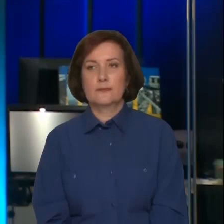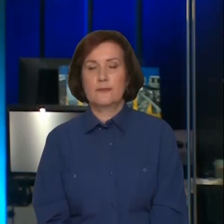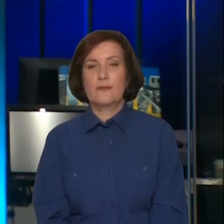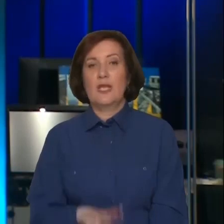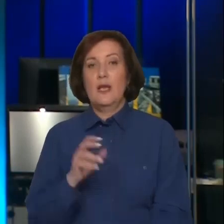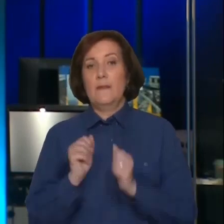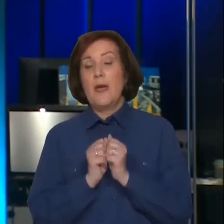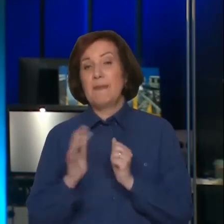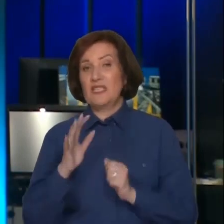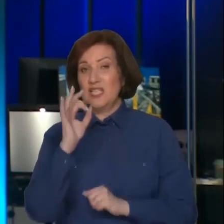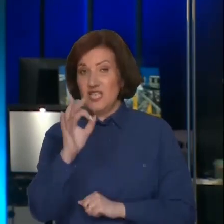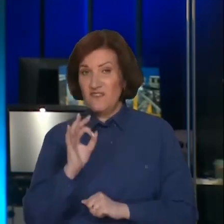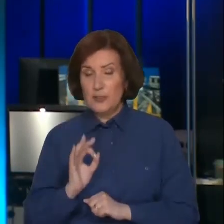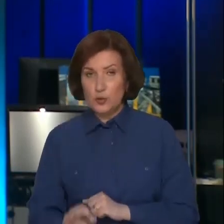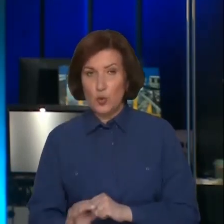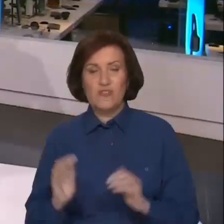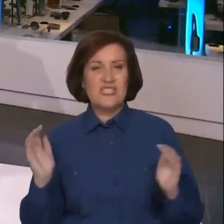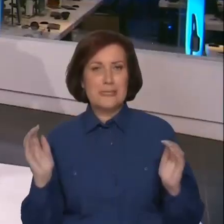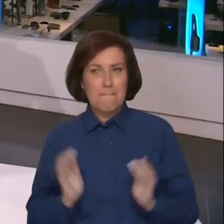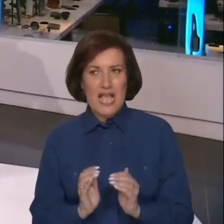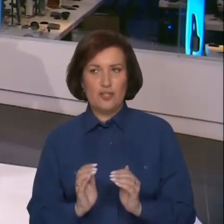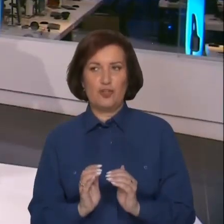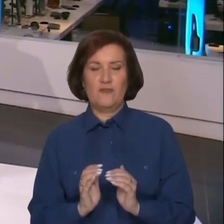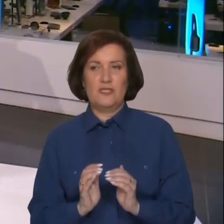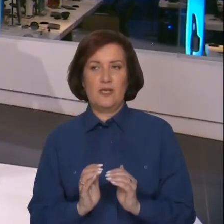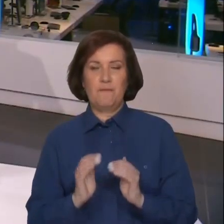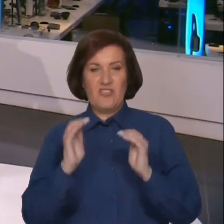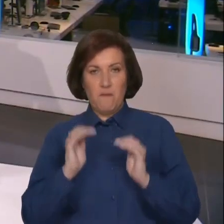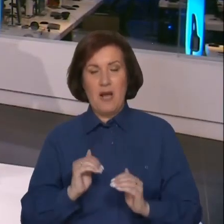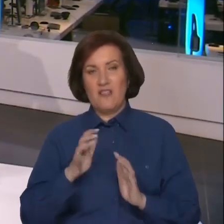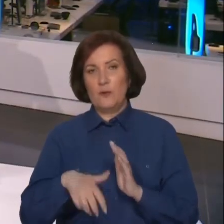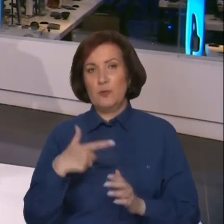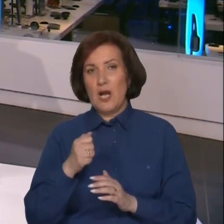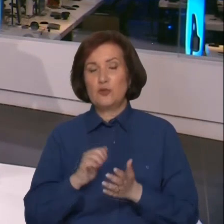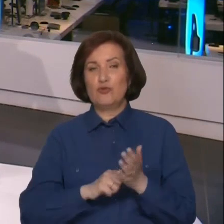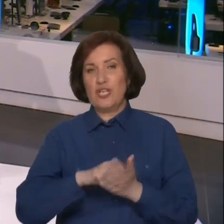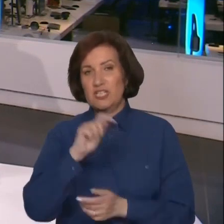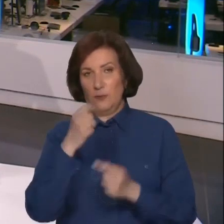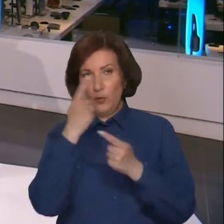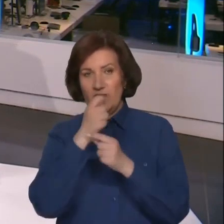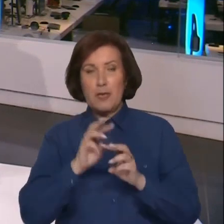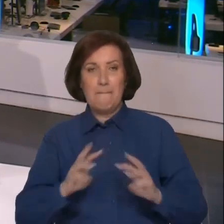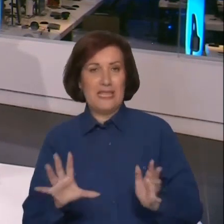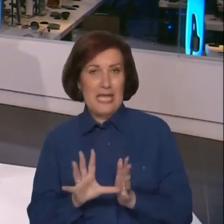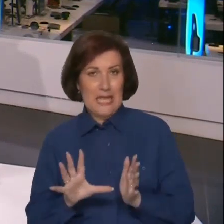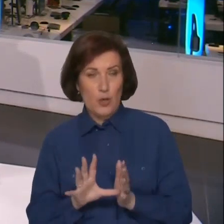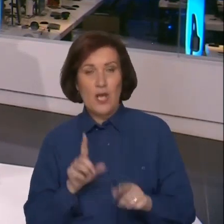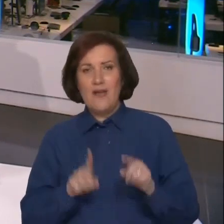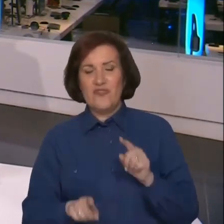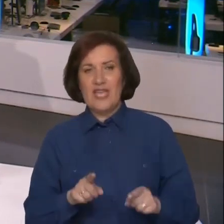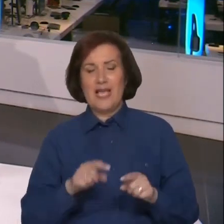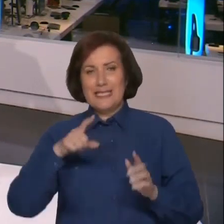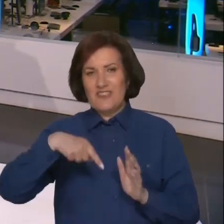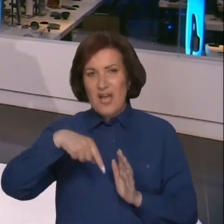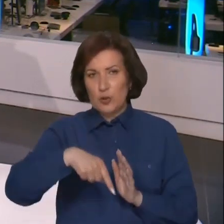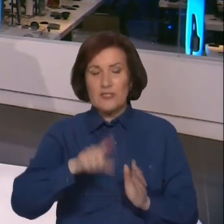На 15% зменшився і впав видобуток газу через війну. Про це повідомляє Міненерго. Деякі